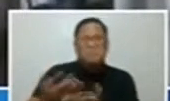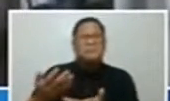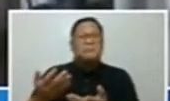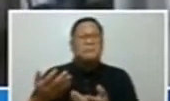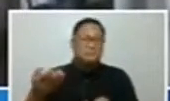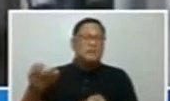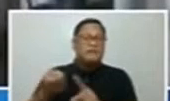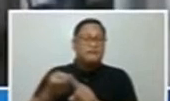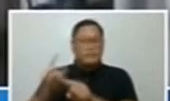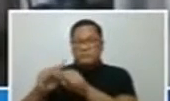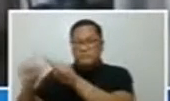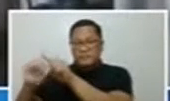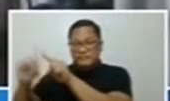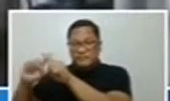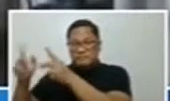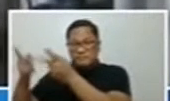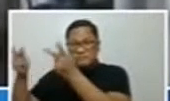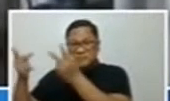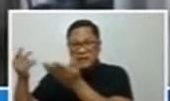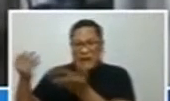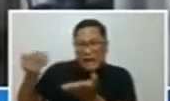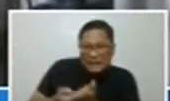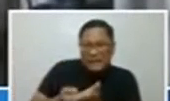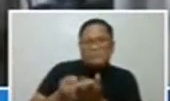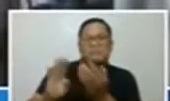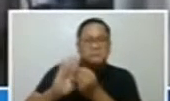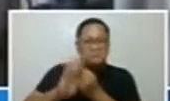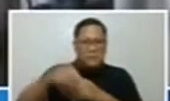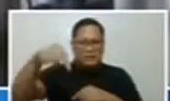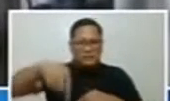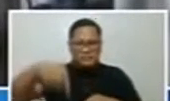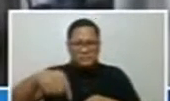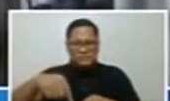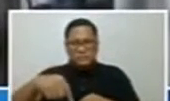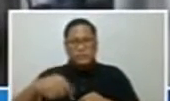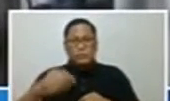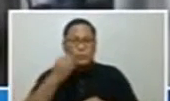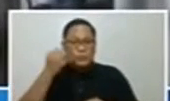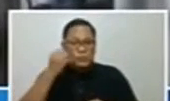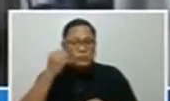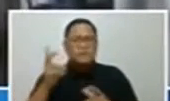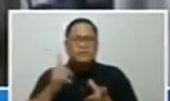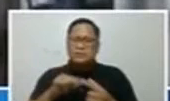ang kanilang isolation facilities. Ang gagawin nila doon, pag alis ng mga